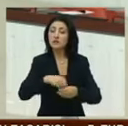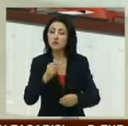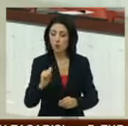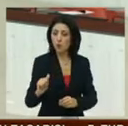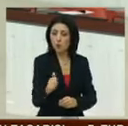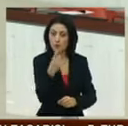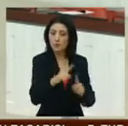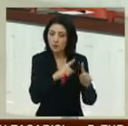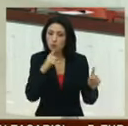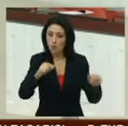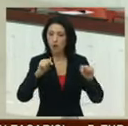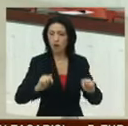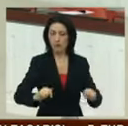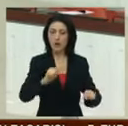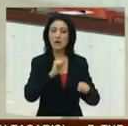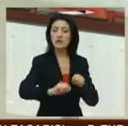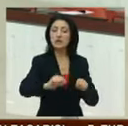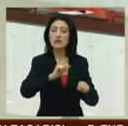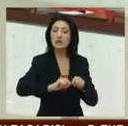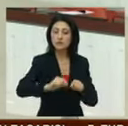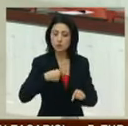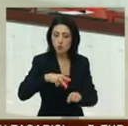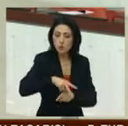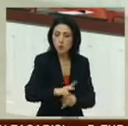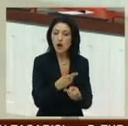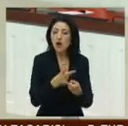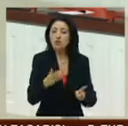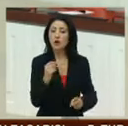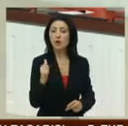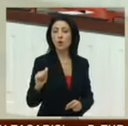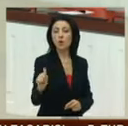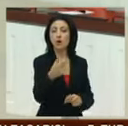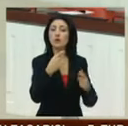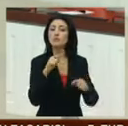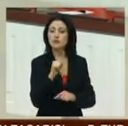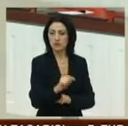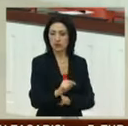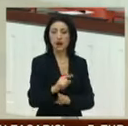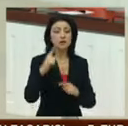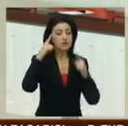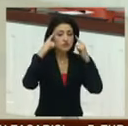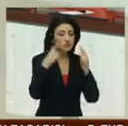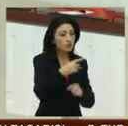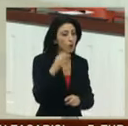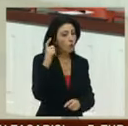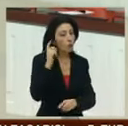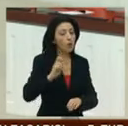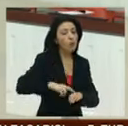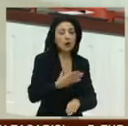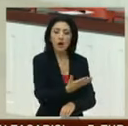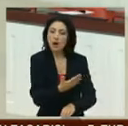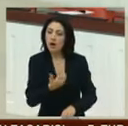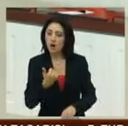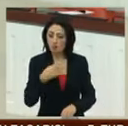elverişli bir dönemdeyiz. Kıbrıs tıkanıklığımızı açacak en önemli anahtardır. Tayvan'ı model alabiliriz. Tayvan